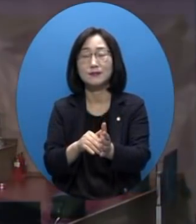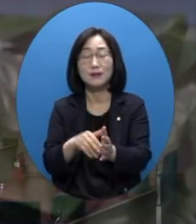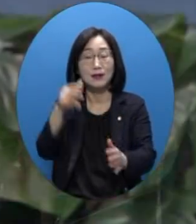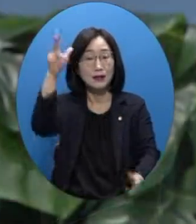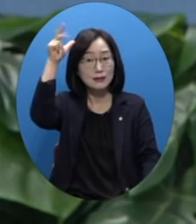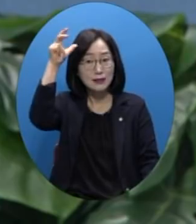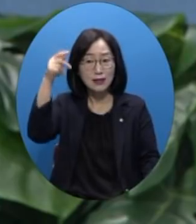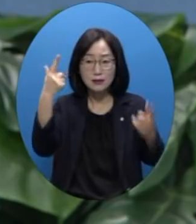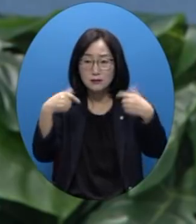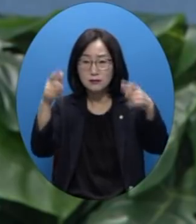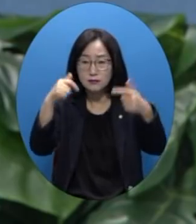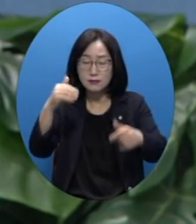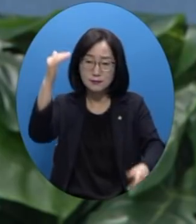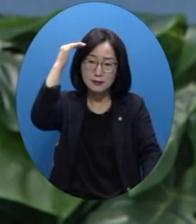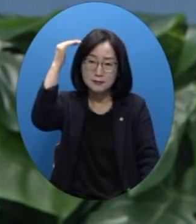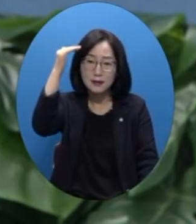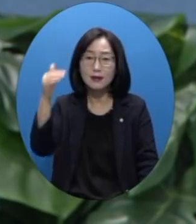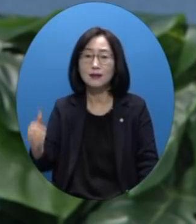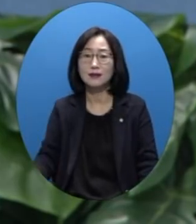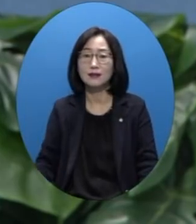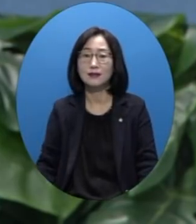사탄은 늘 우리를 괴롭힙니다.